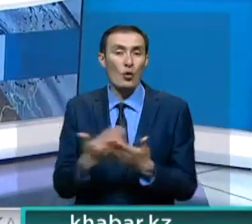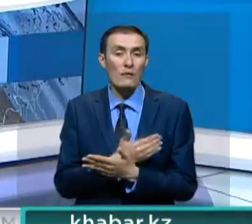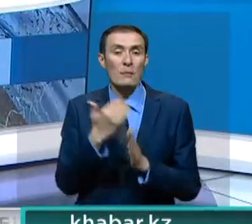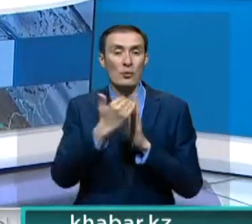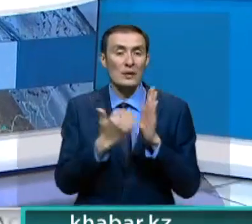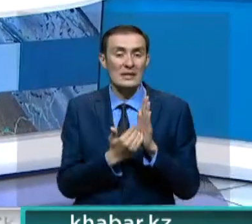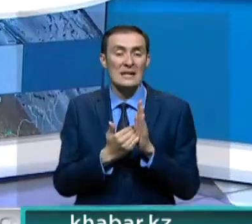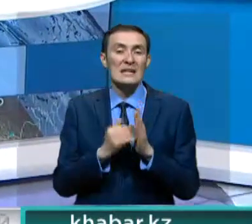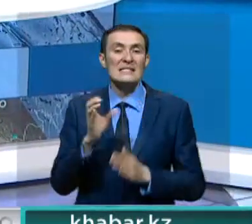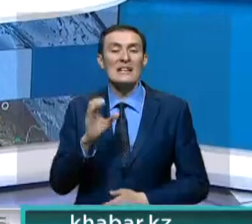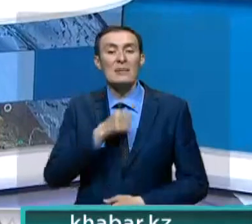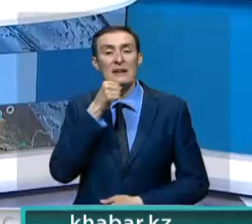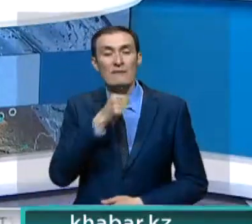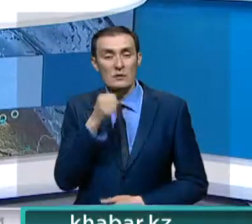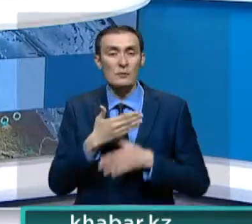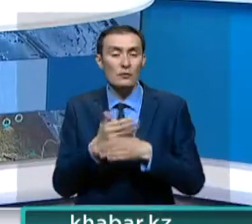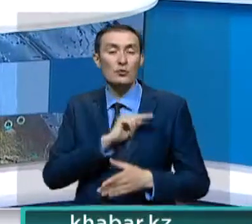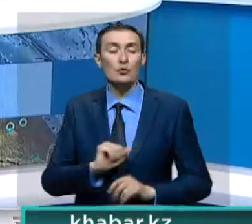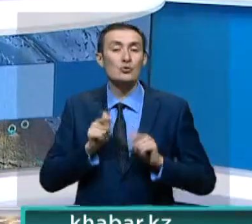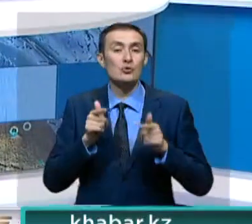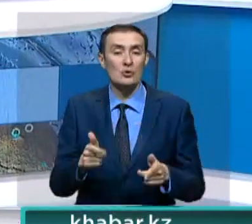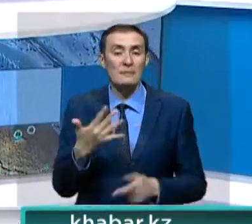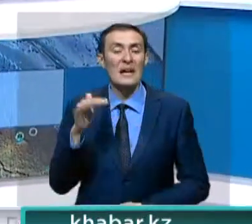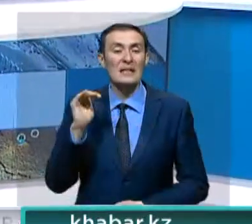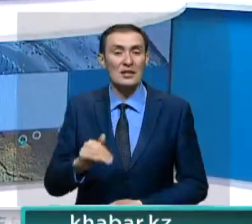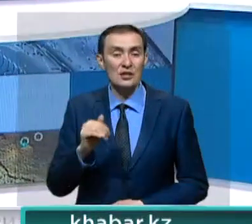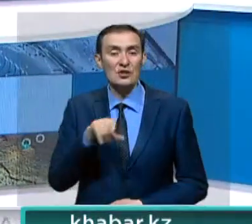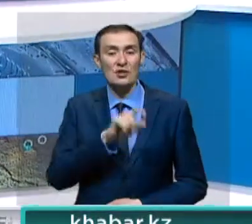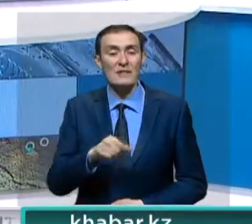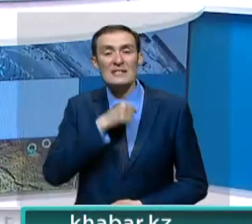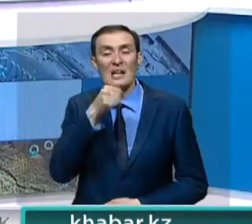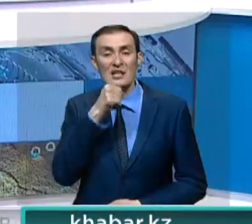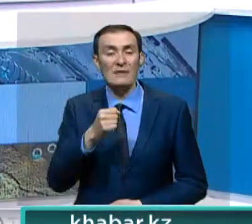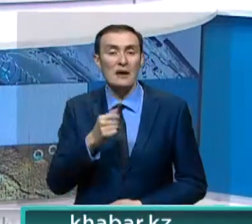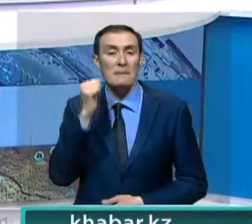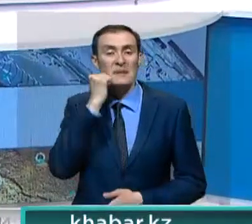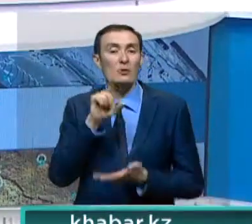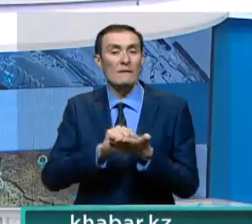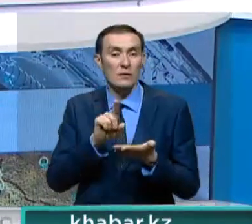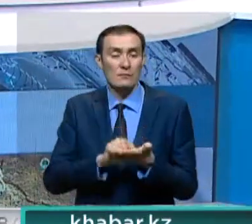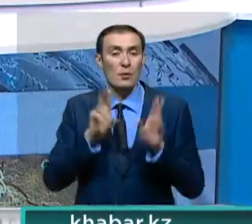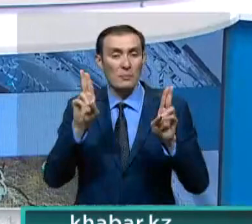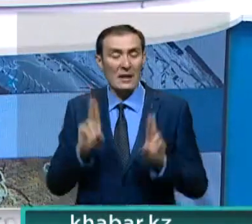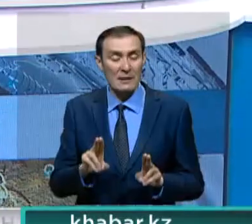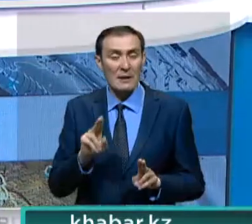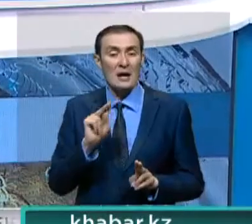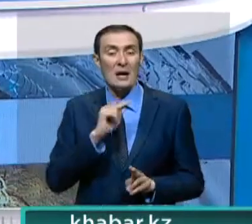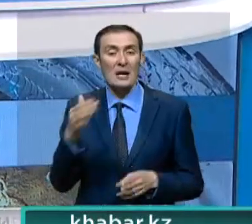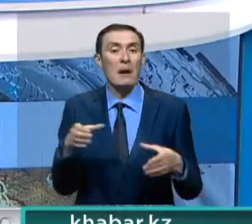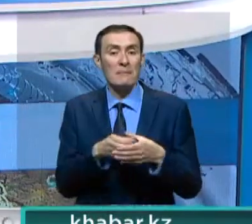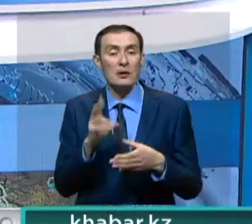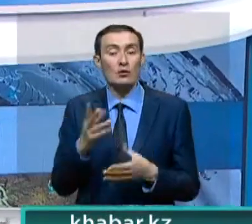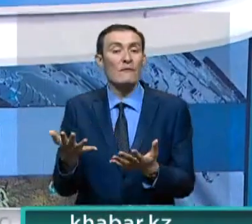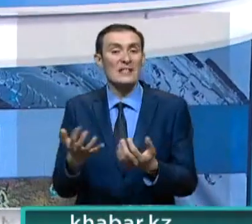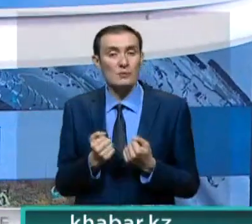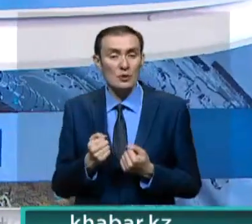проект «Серебряный возраст». Он позволит трудоустроить 5000 человек старшего возраста. По правилам проекта, работодателю, который возьмет